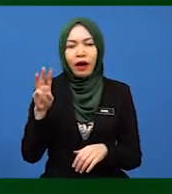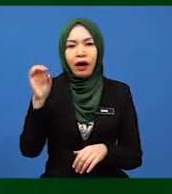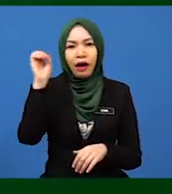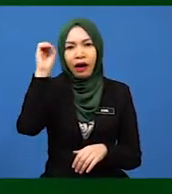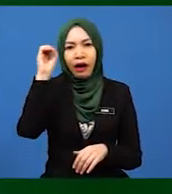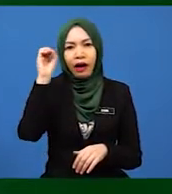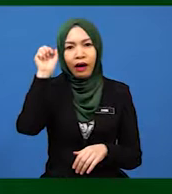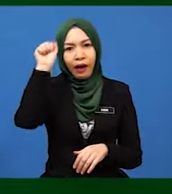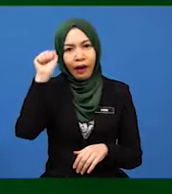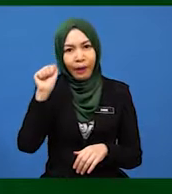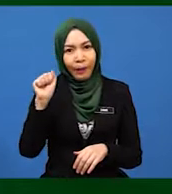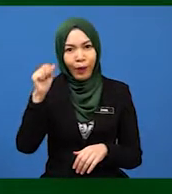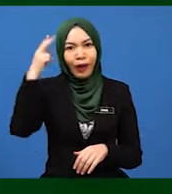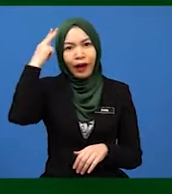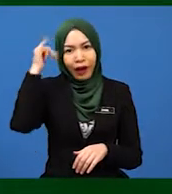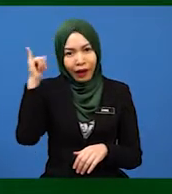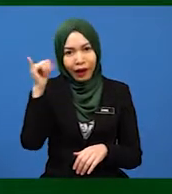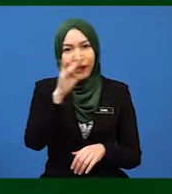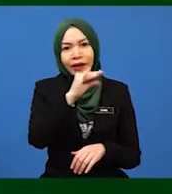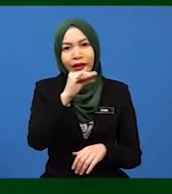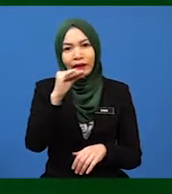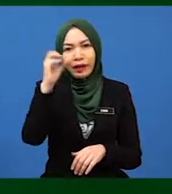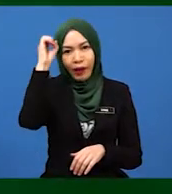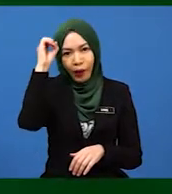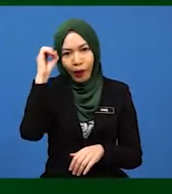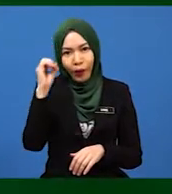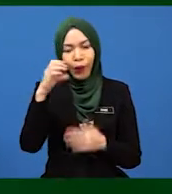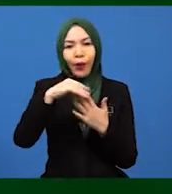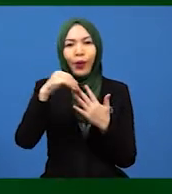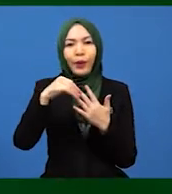amboi, hai dan oh.